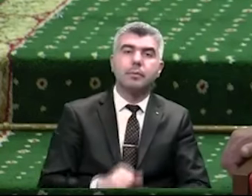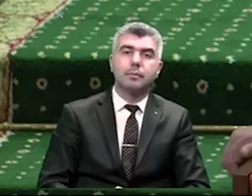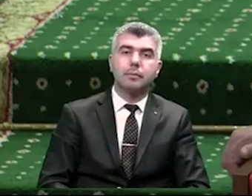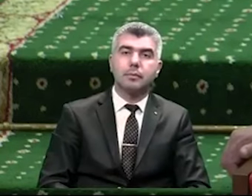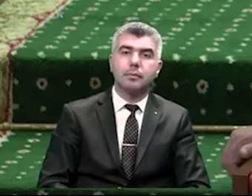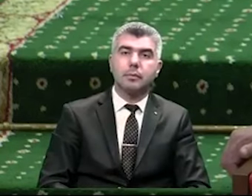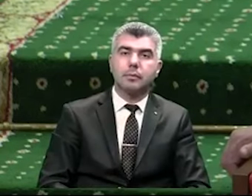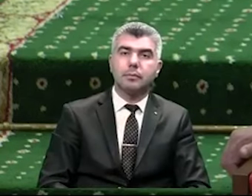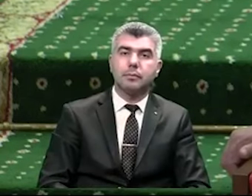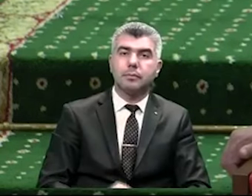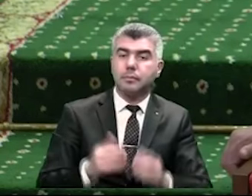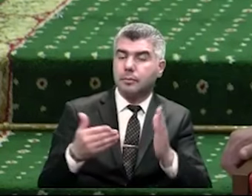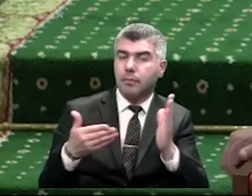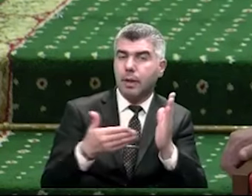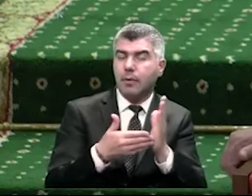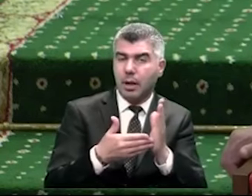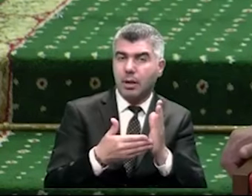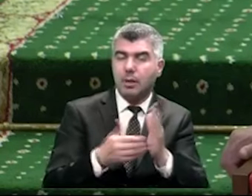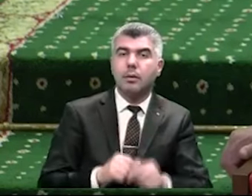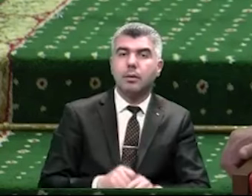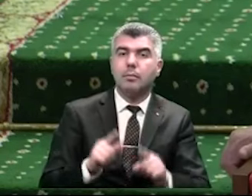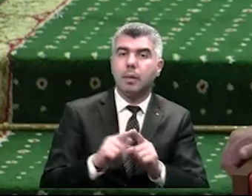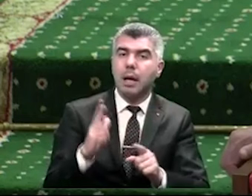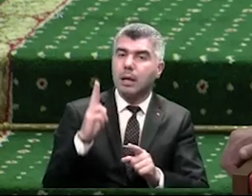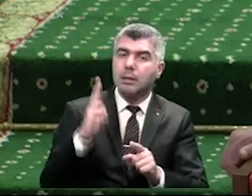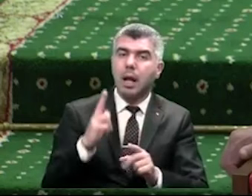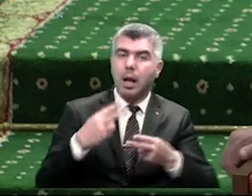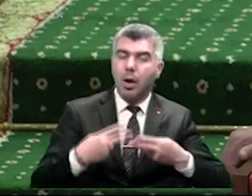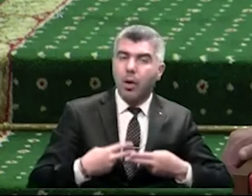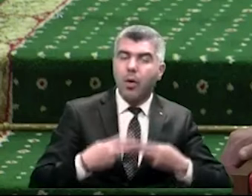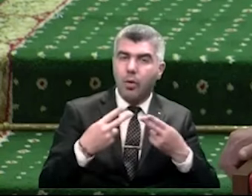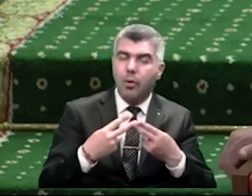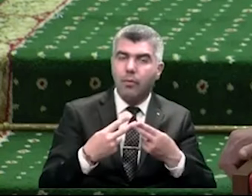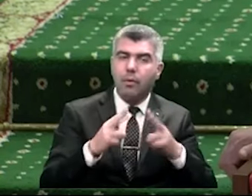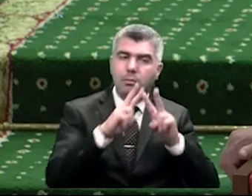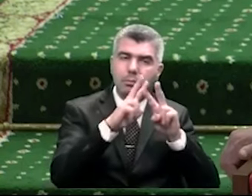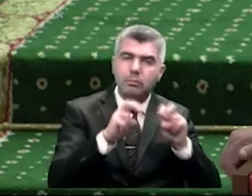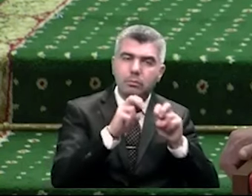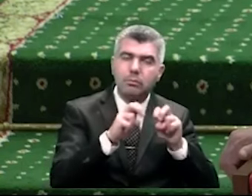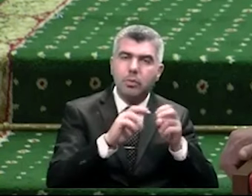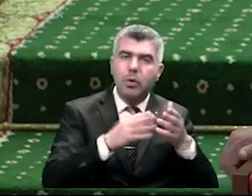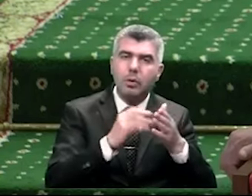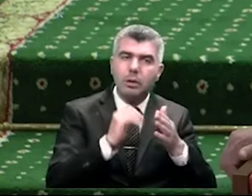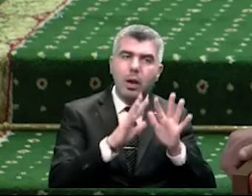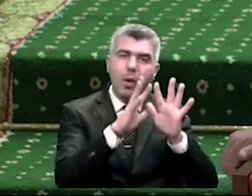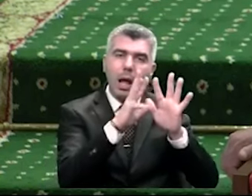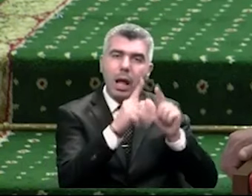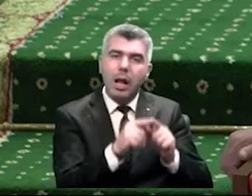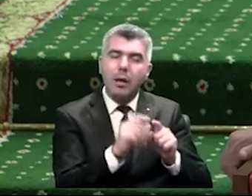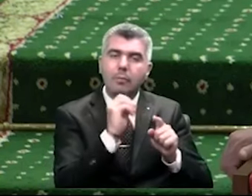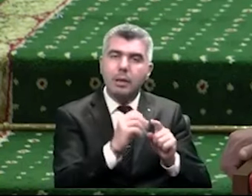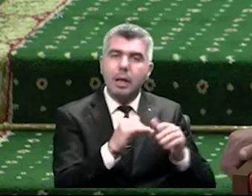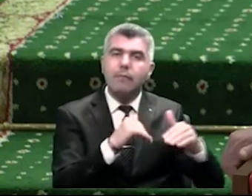واخيرا هنك العمل الذي انطلقنا فيه وهو مراجعه الترقيم ومراجعه